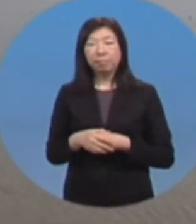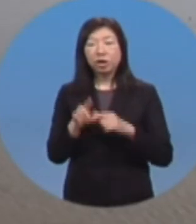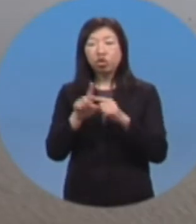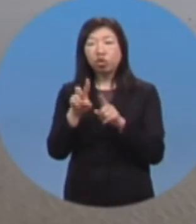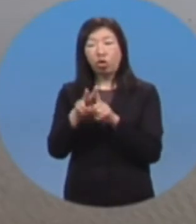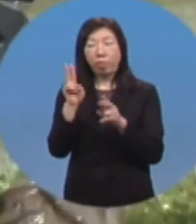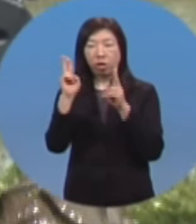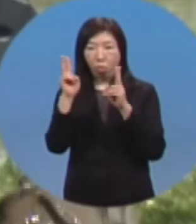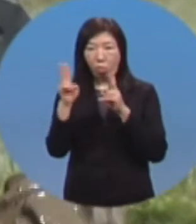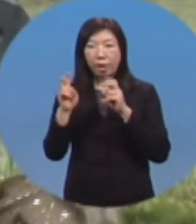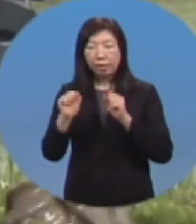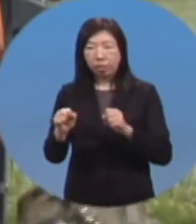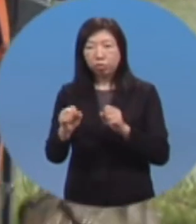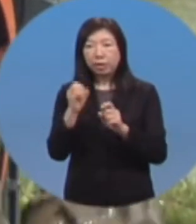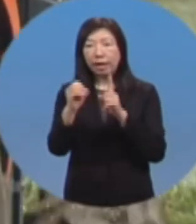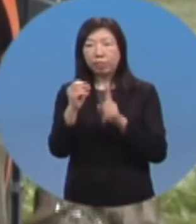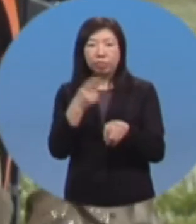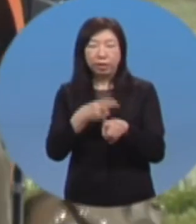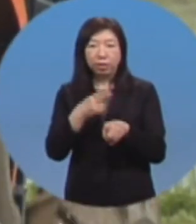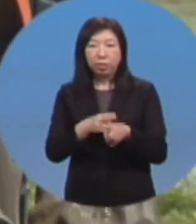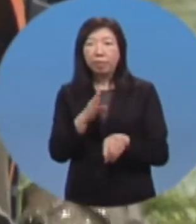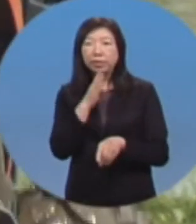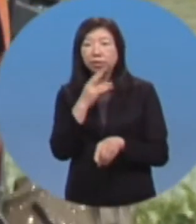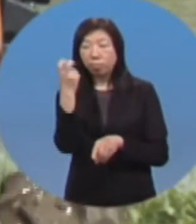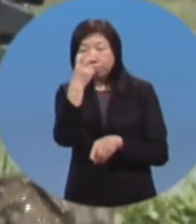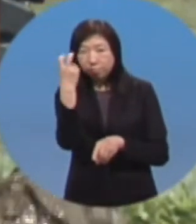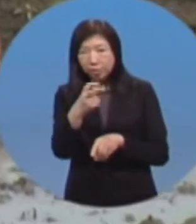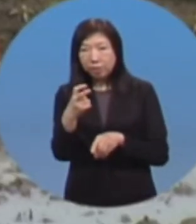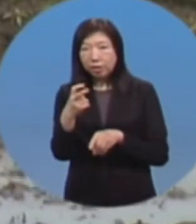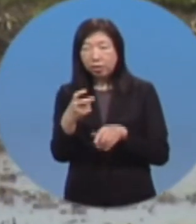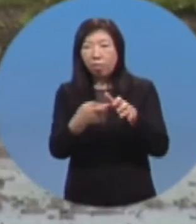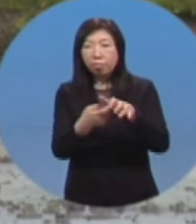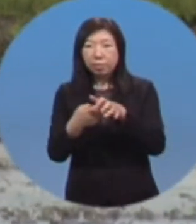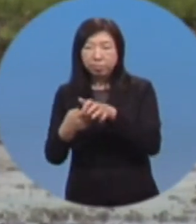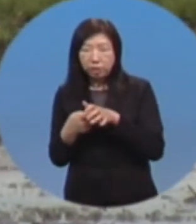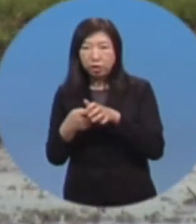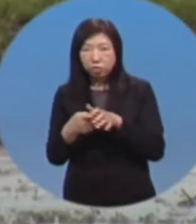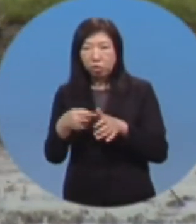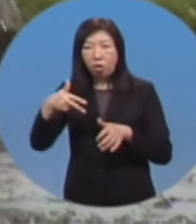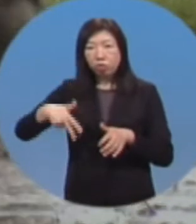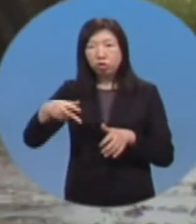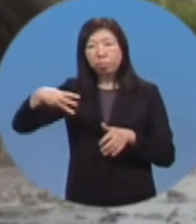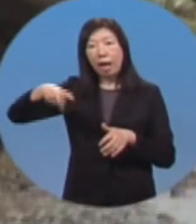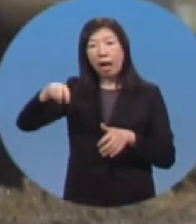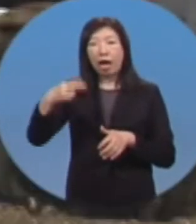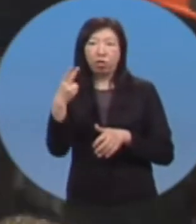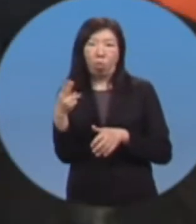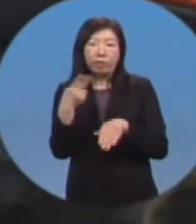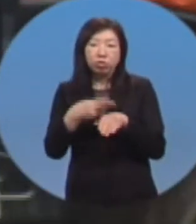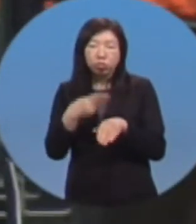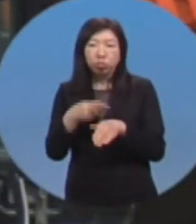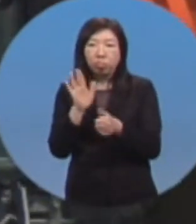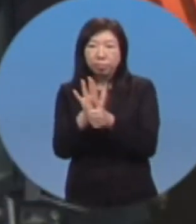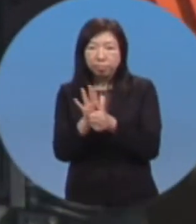中小企業が行うデジタル技術の実証実験や、農畜水産業のスマート技術を活用した取り組みに対して支